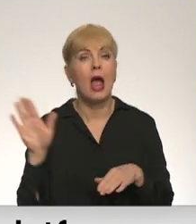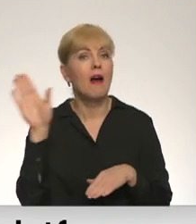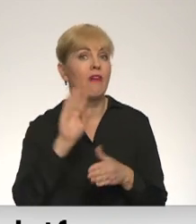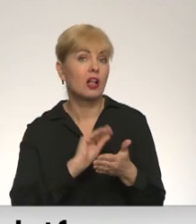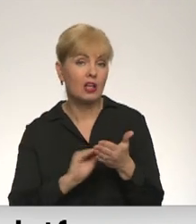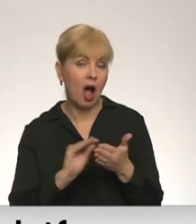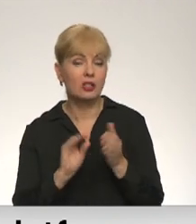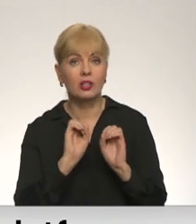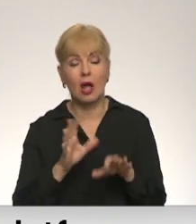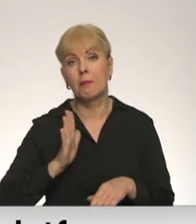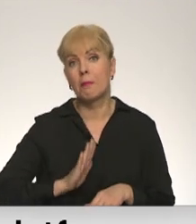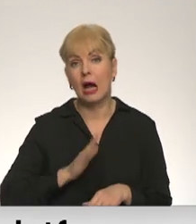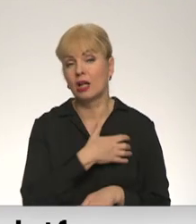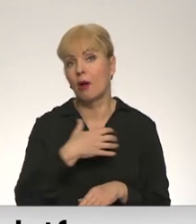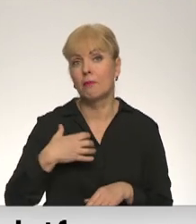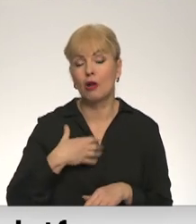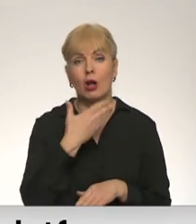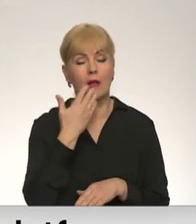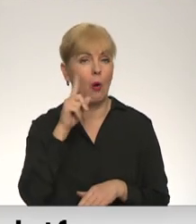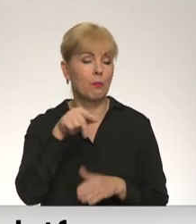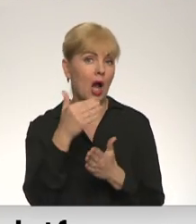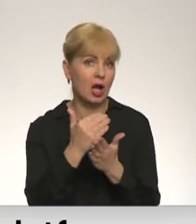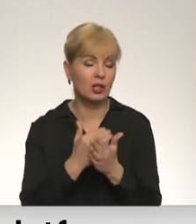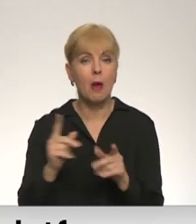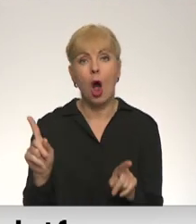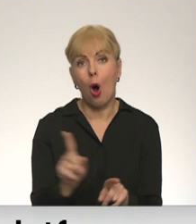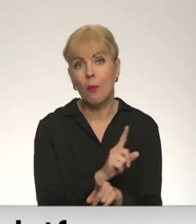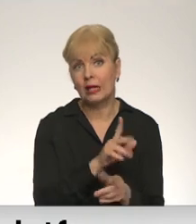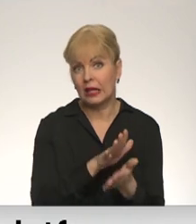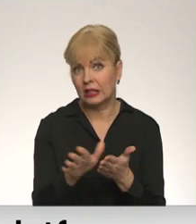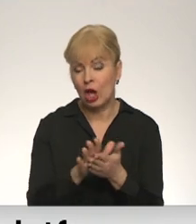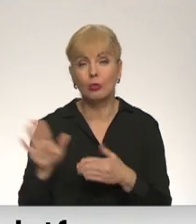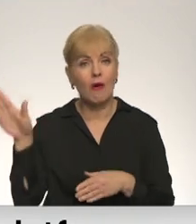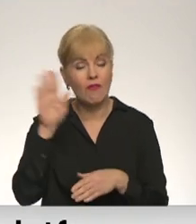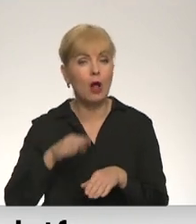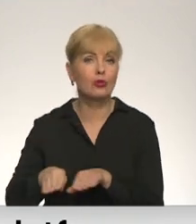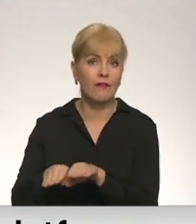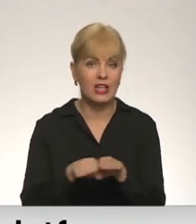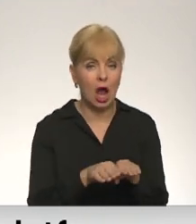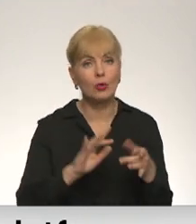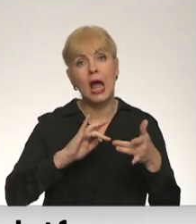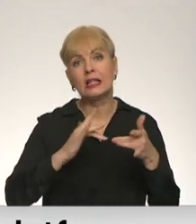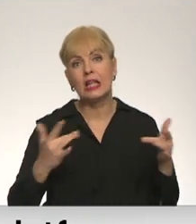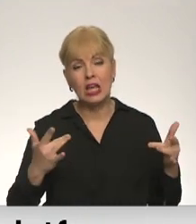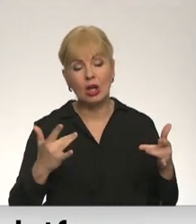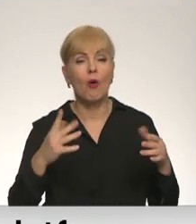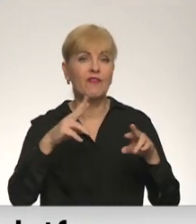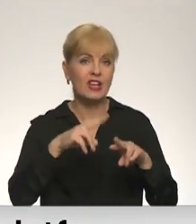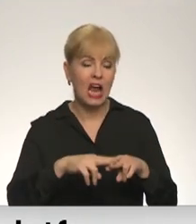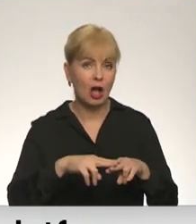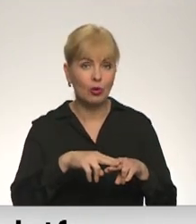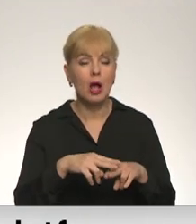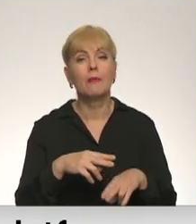kancelēja uzsver, ka pagaidām pašvaldībām nav prasība obligāti lietot valsts vienoto tīmekļu vietņu platformu.